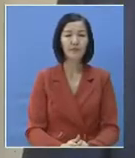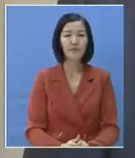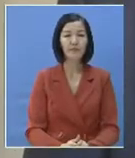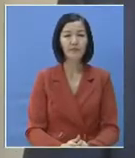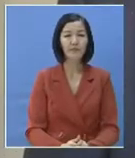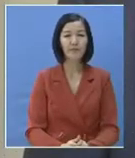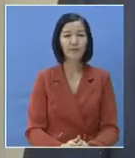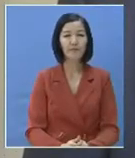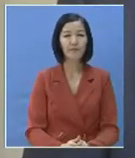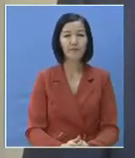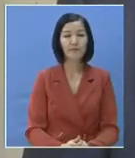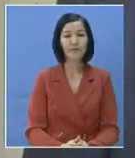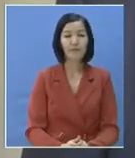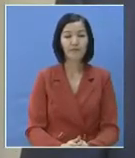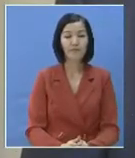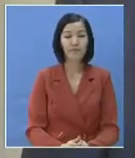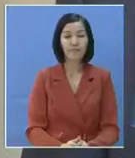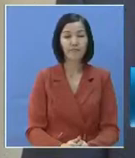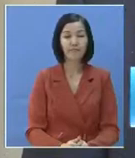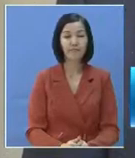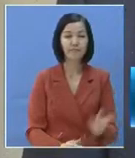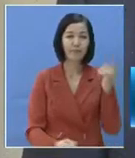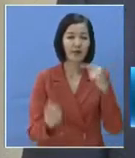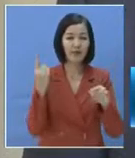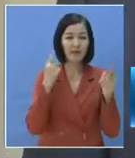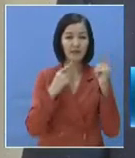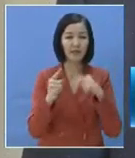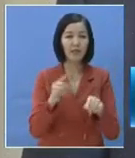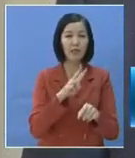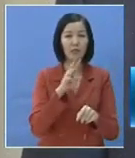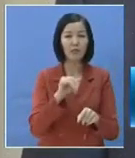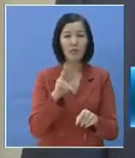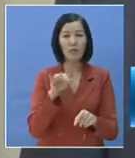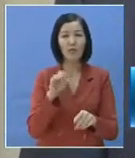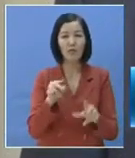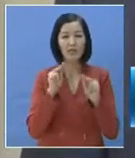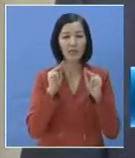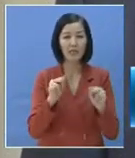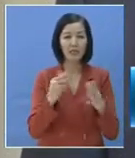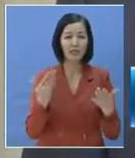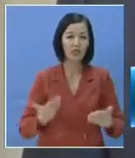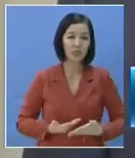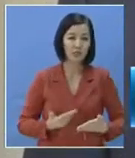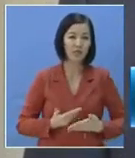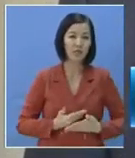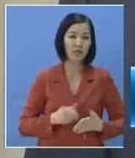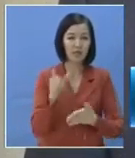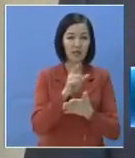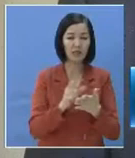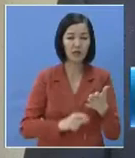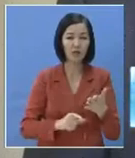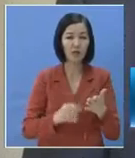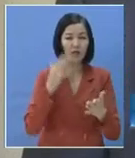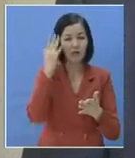Мукагали – азаттықтың ақыны. Произведения Мукагали покоряют своей искренностью, жизненностью. Строки его стихов о